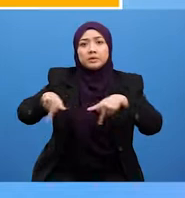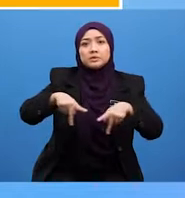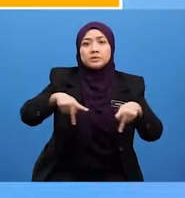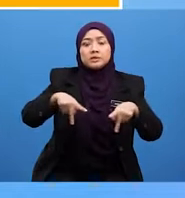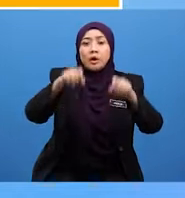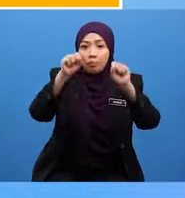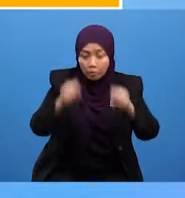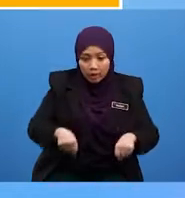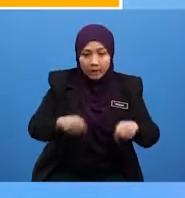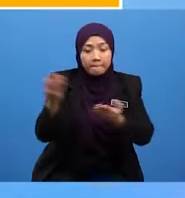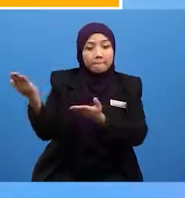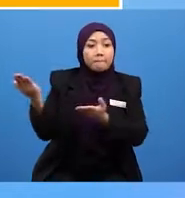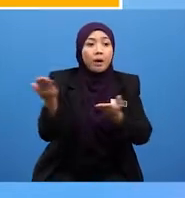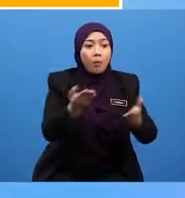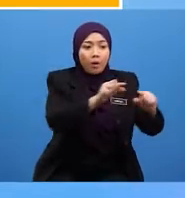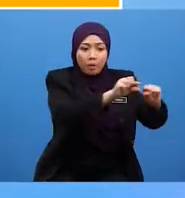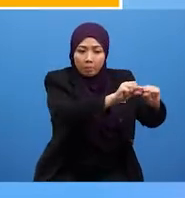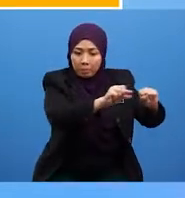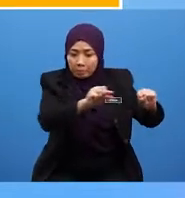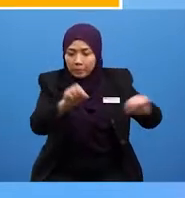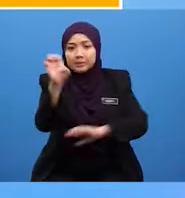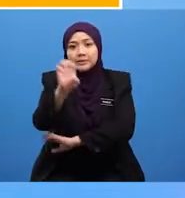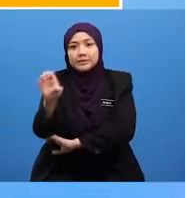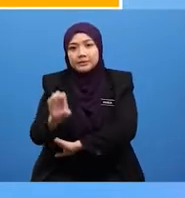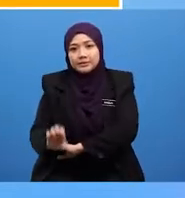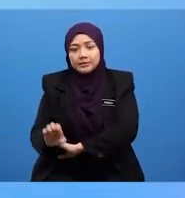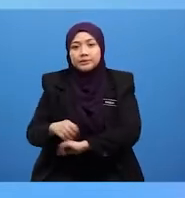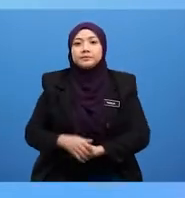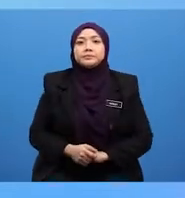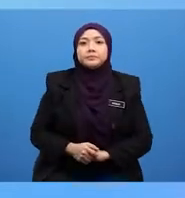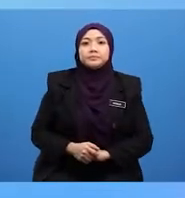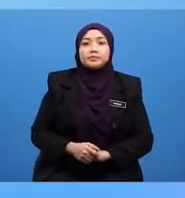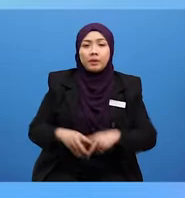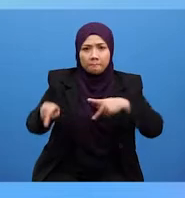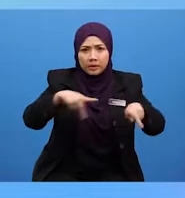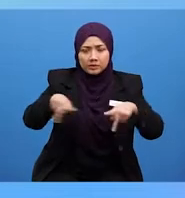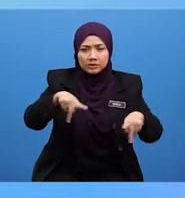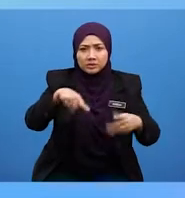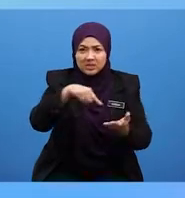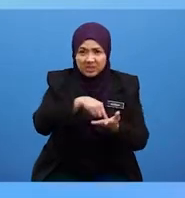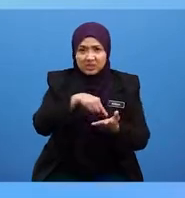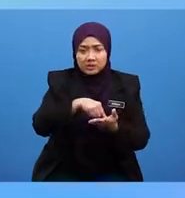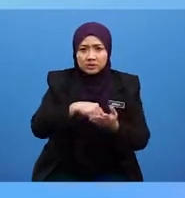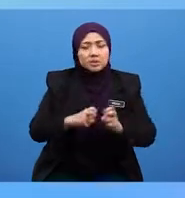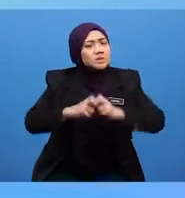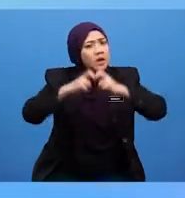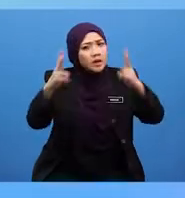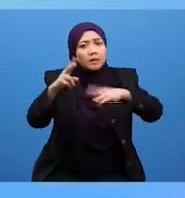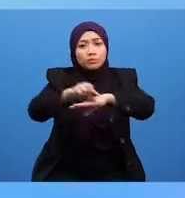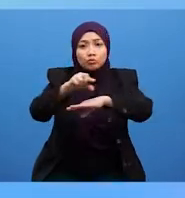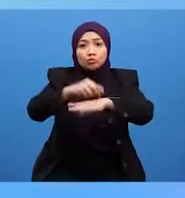mengkonduksikan arus elektrik dapat dihasilkan. Plastik sebegini sangat